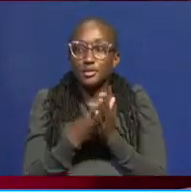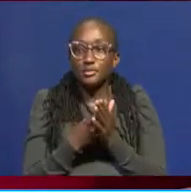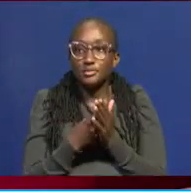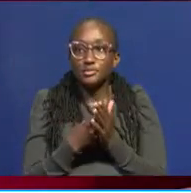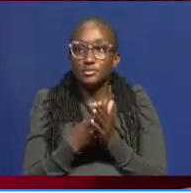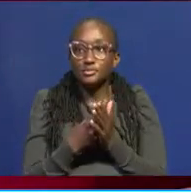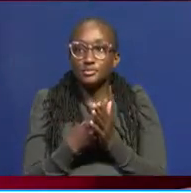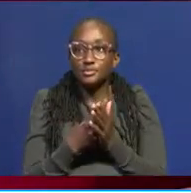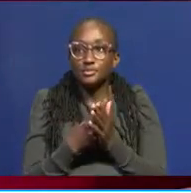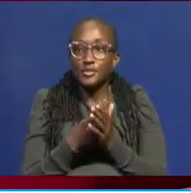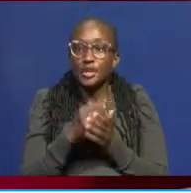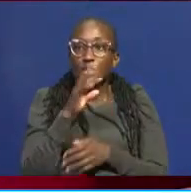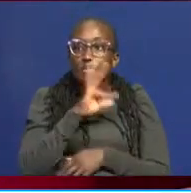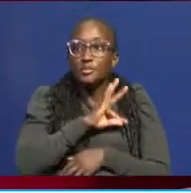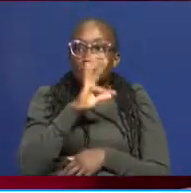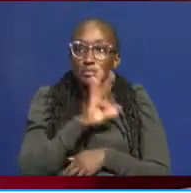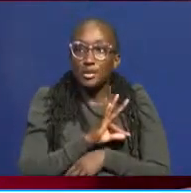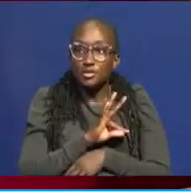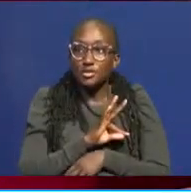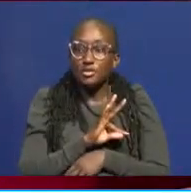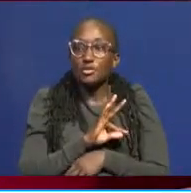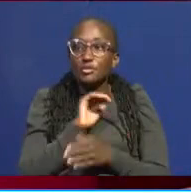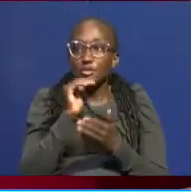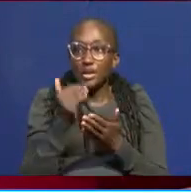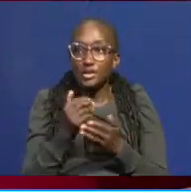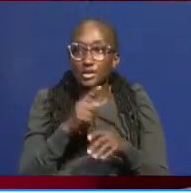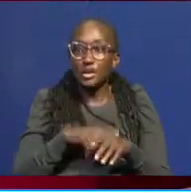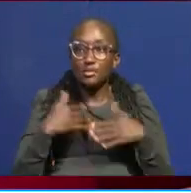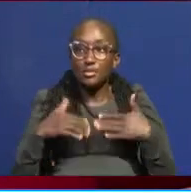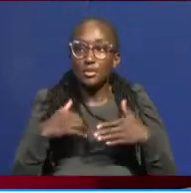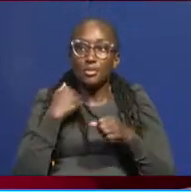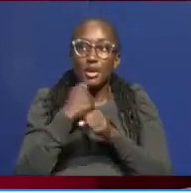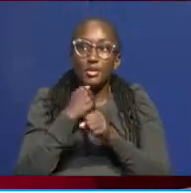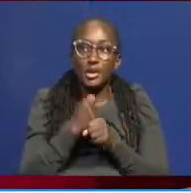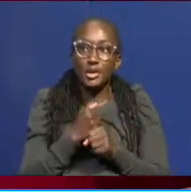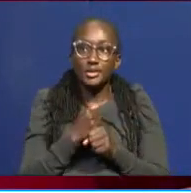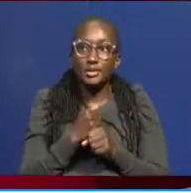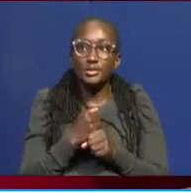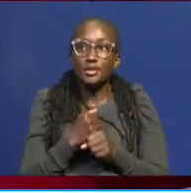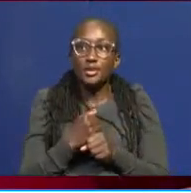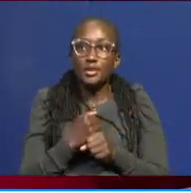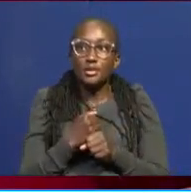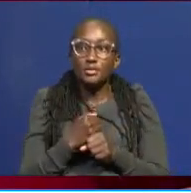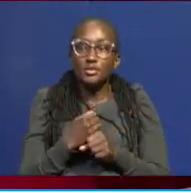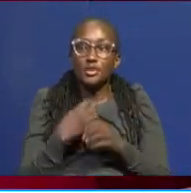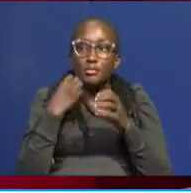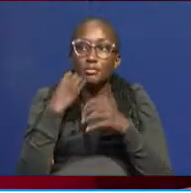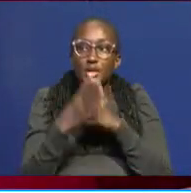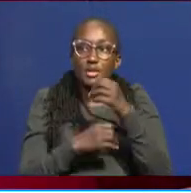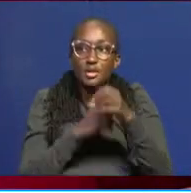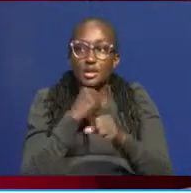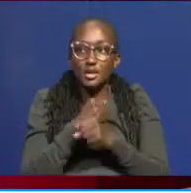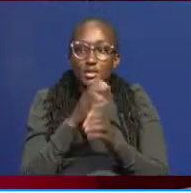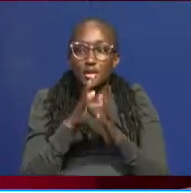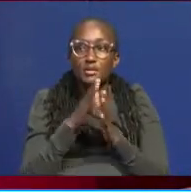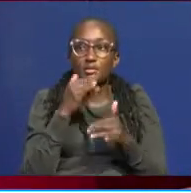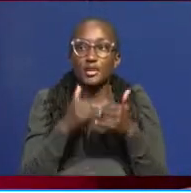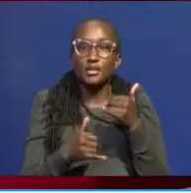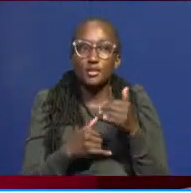ya uzeeni, yani pension fund, watu wanapofanya kazi katika miaka yao waliofanya na